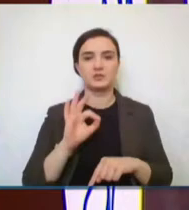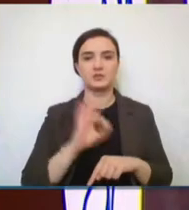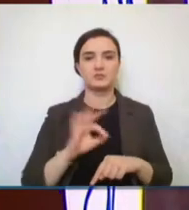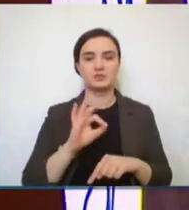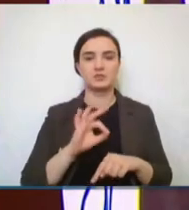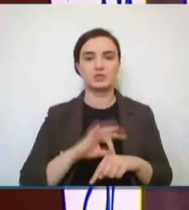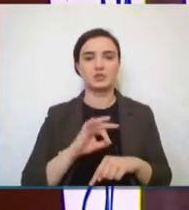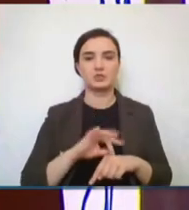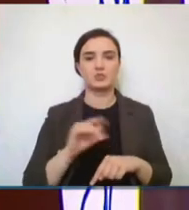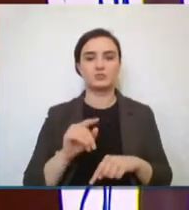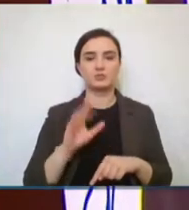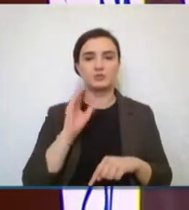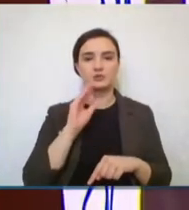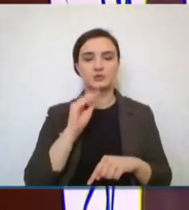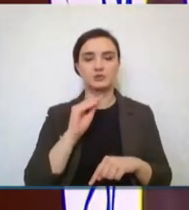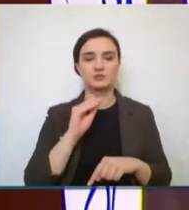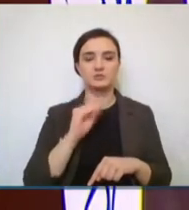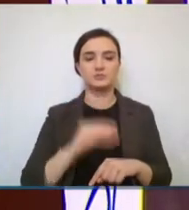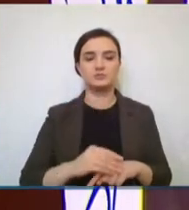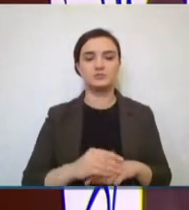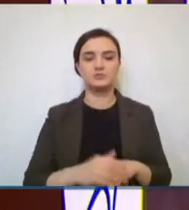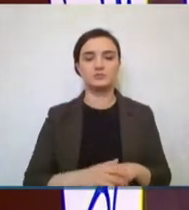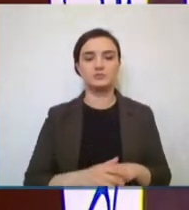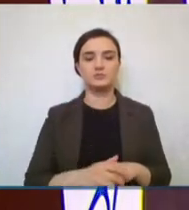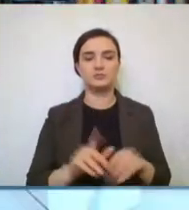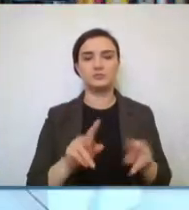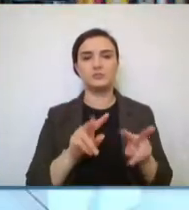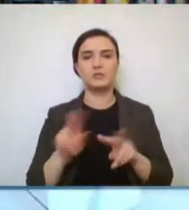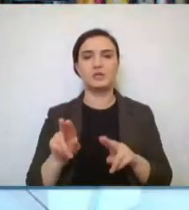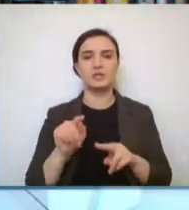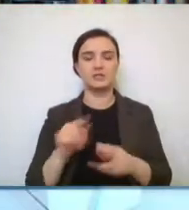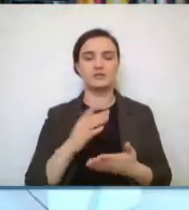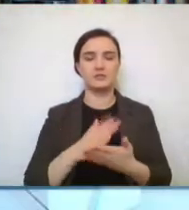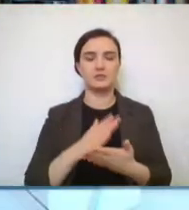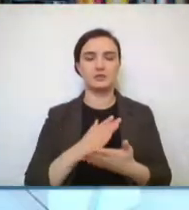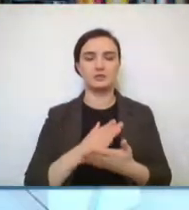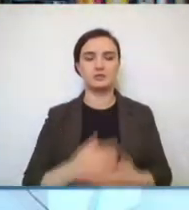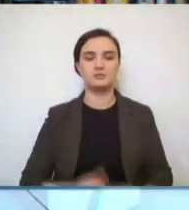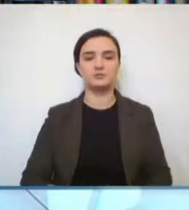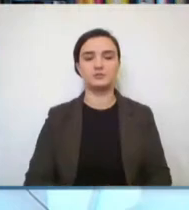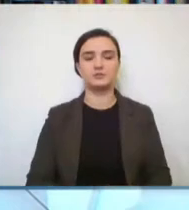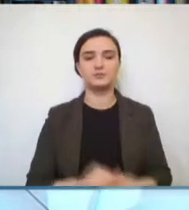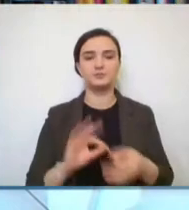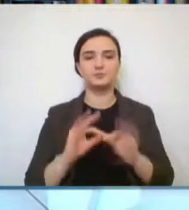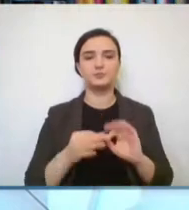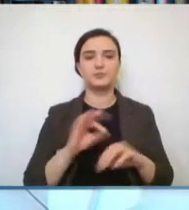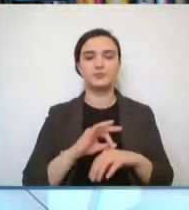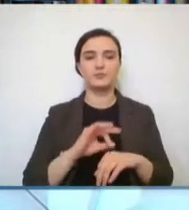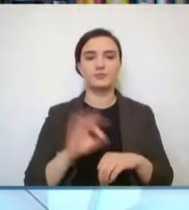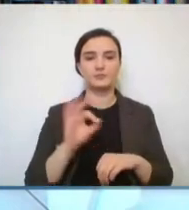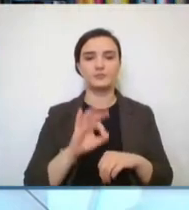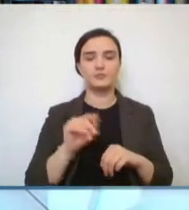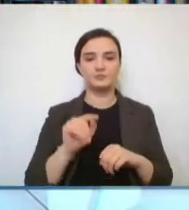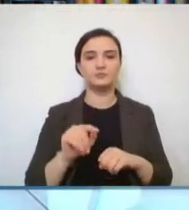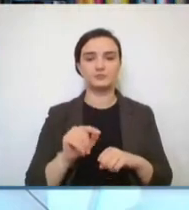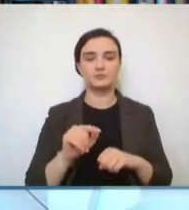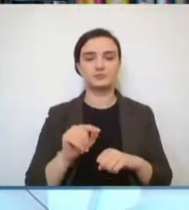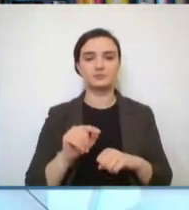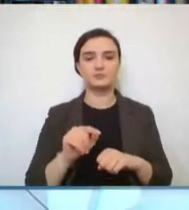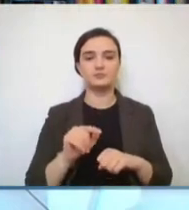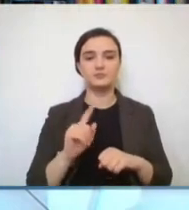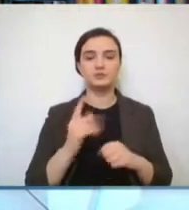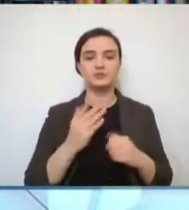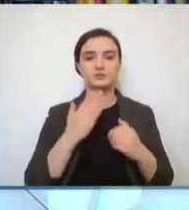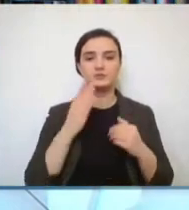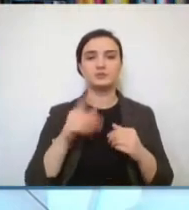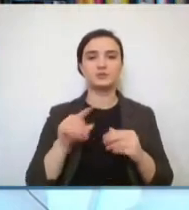როდესაც გაიგივება, იდენტიფიცირება ხდება კონკრეტულ დიაგნოზთან, მას შემდეგ რაც წიგნში წავიკითხეთ, ზუსტად იგივე